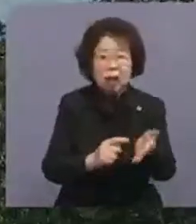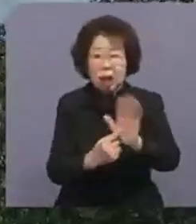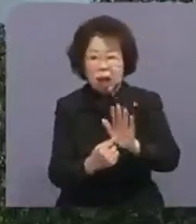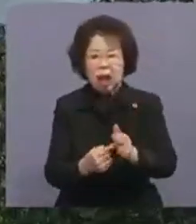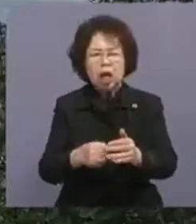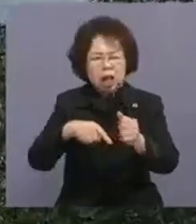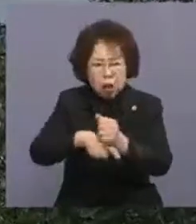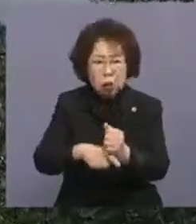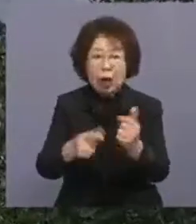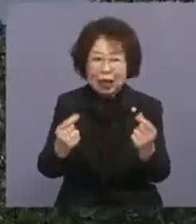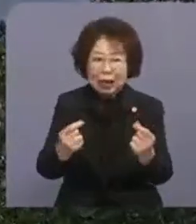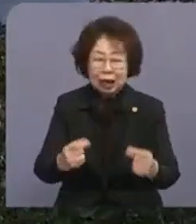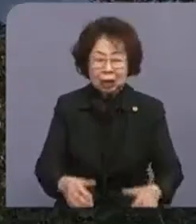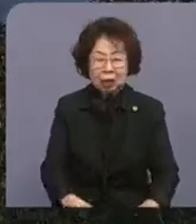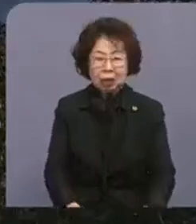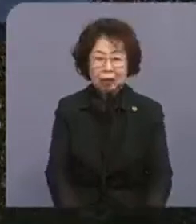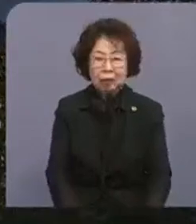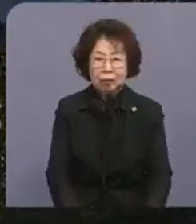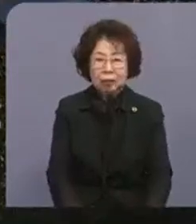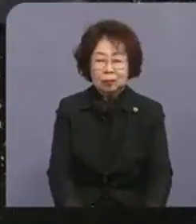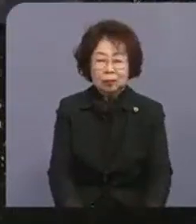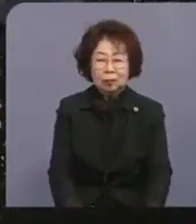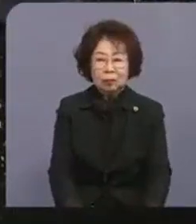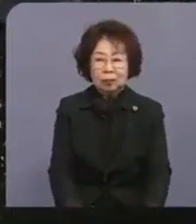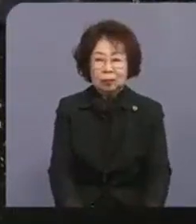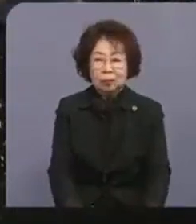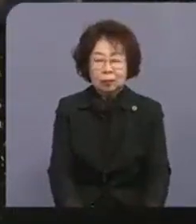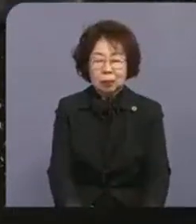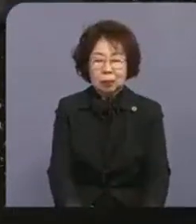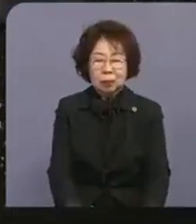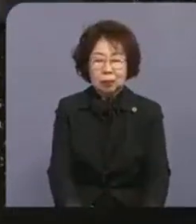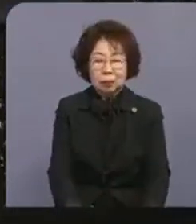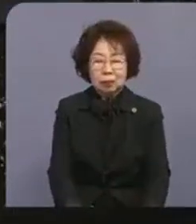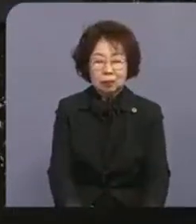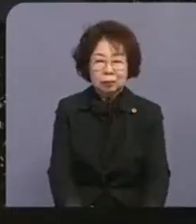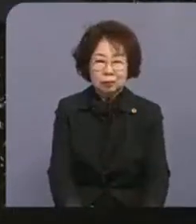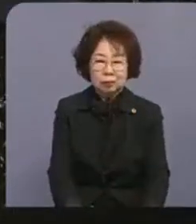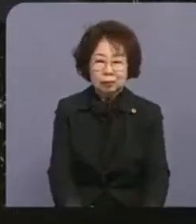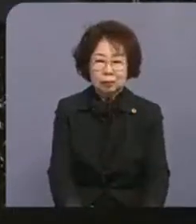진짜 이유입니다 KBS 뉴스 노준 철입니다